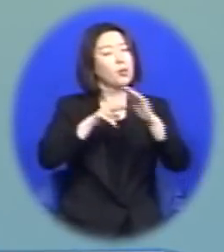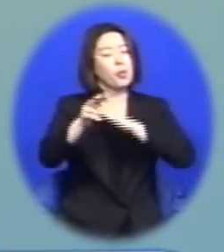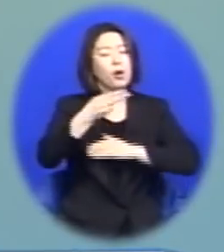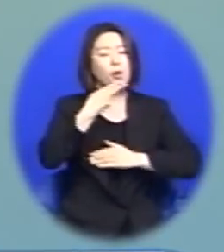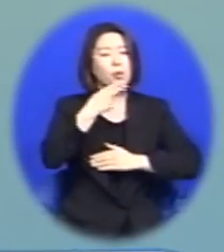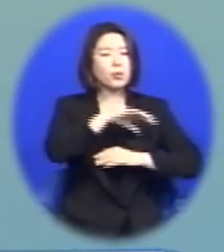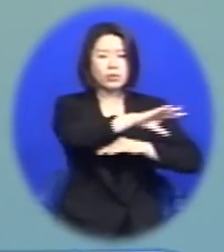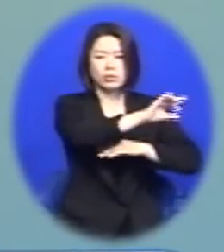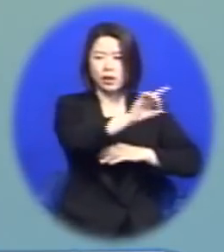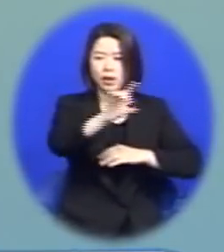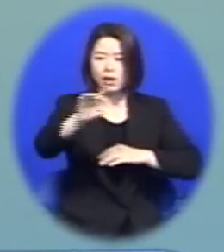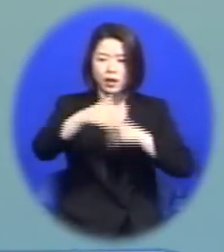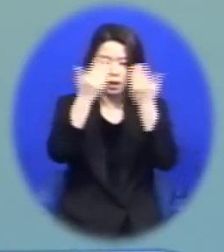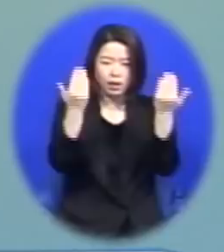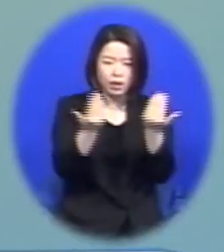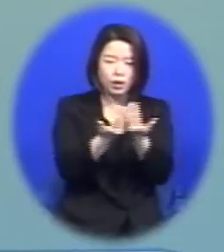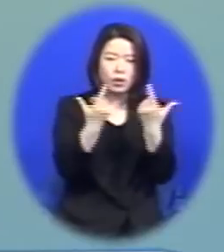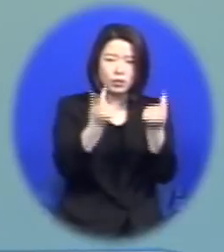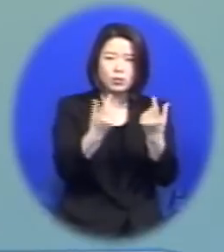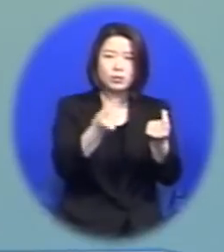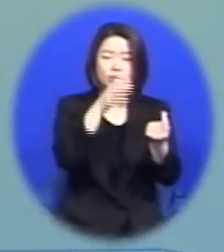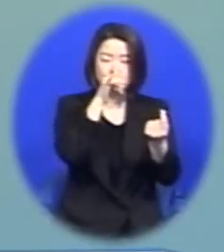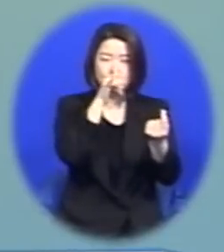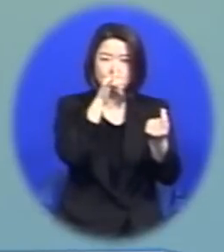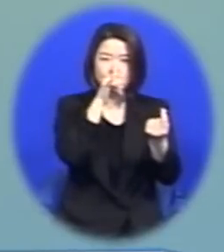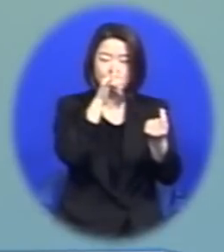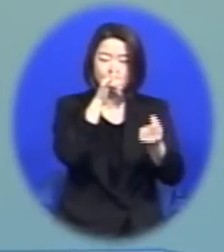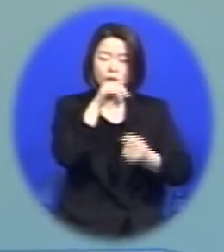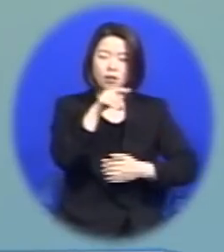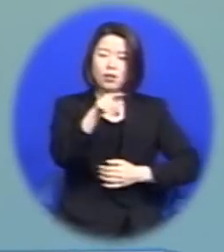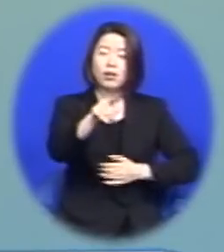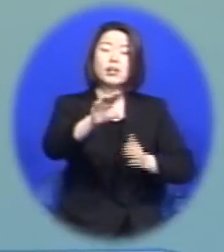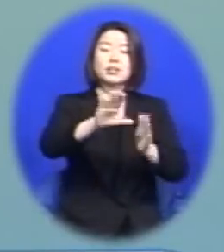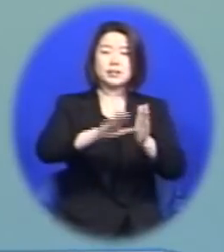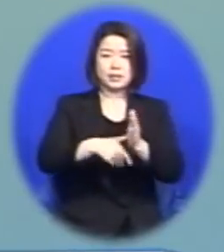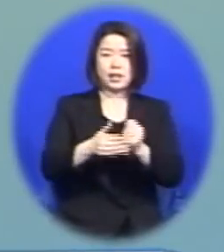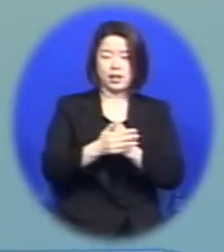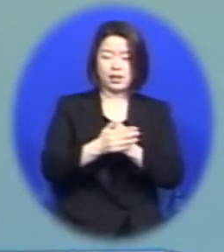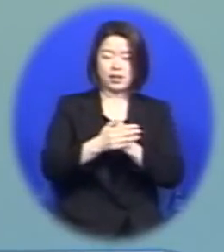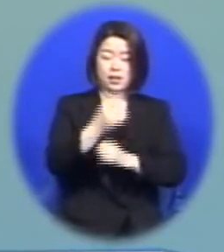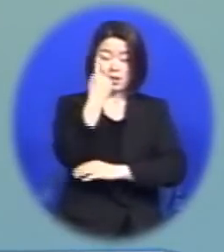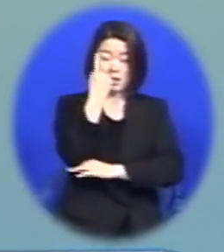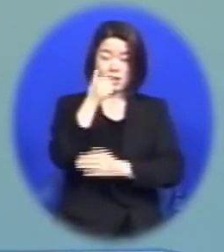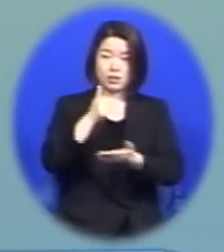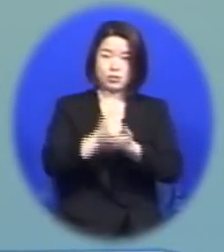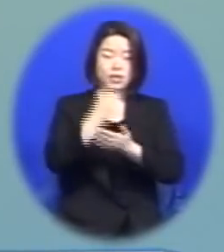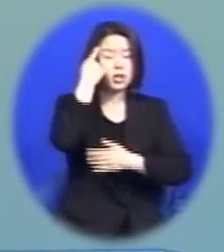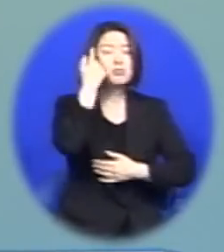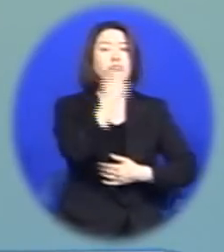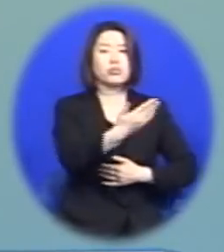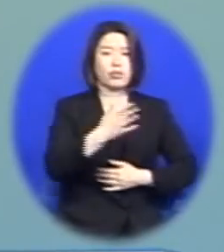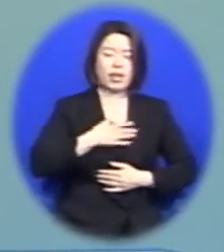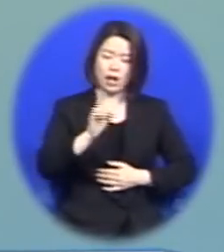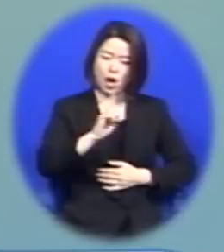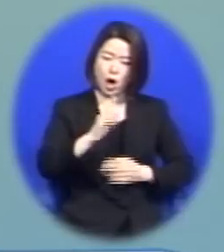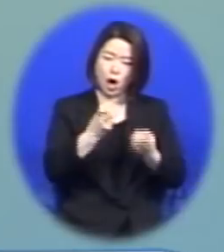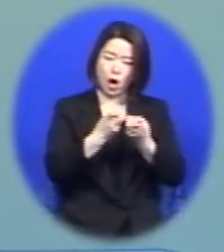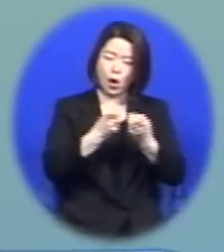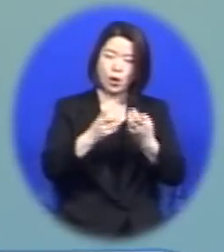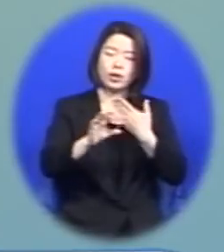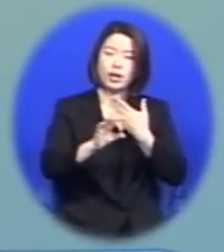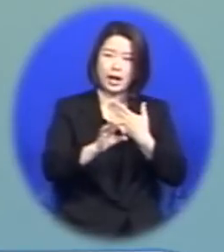그가 구원을 갈 급합니다 어떻게 내가 구원을 받은 이까 그 때 사도 바울이 유명한 말씀을